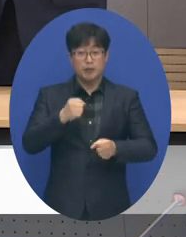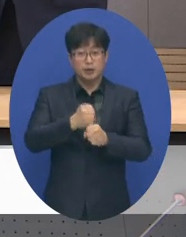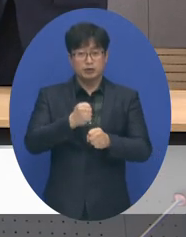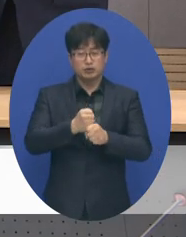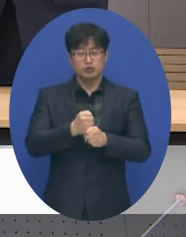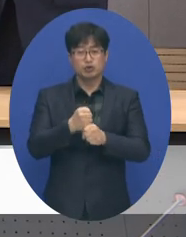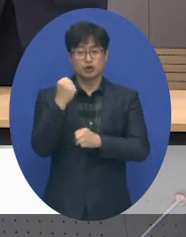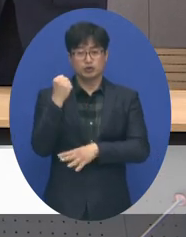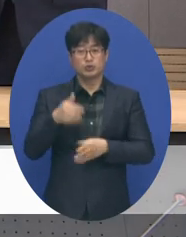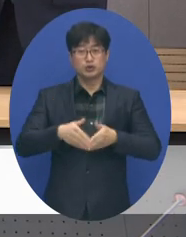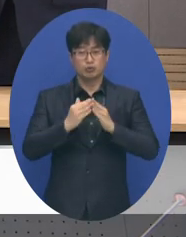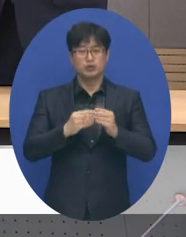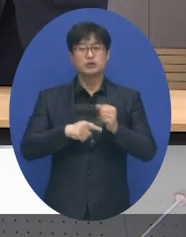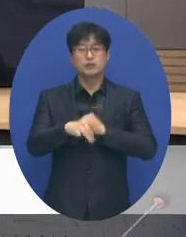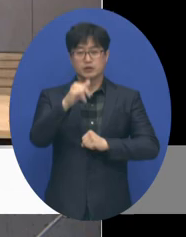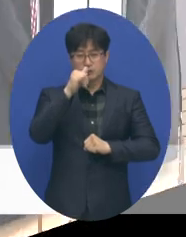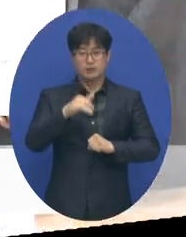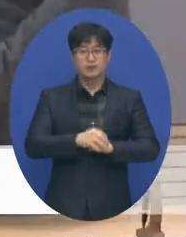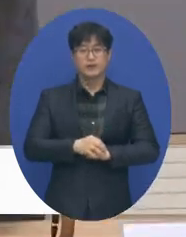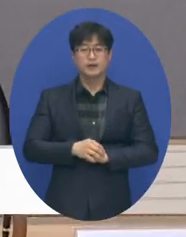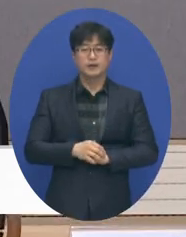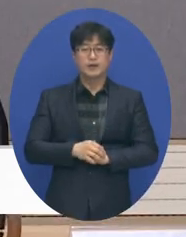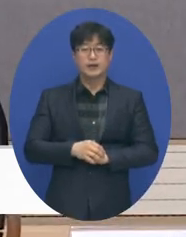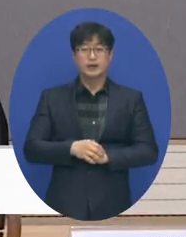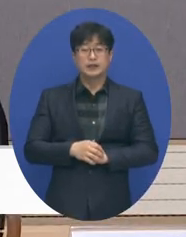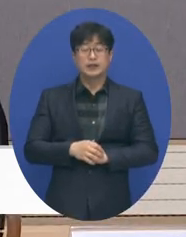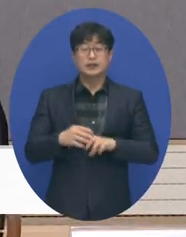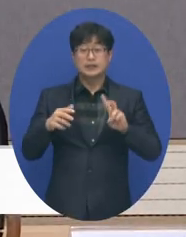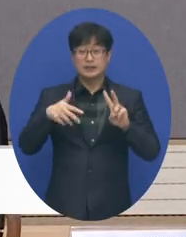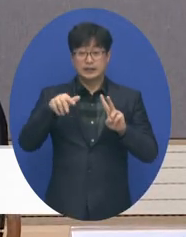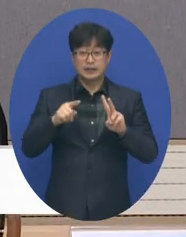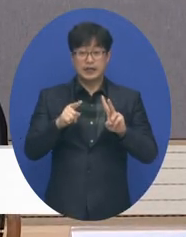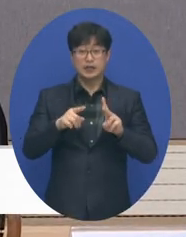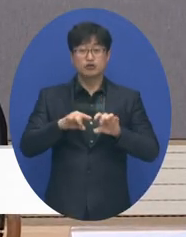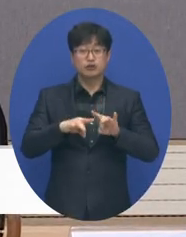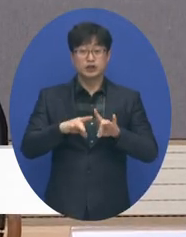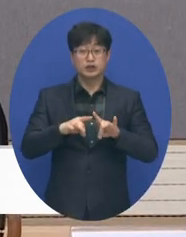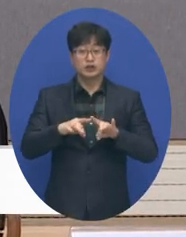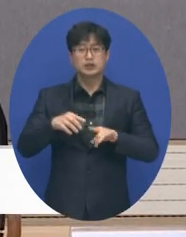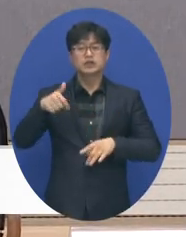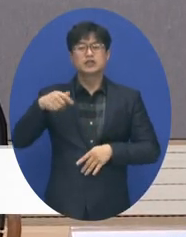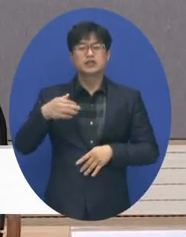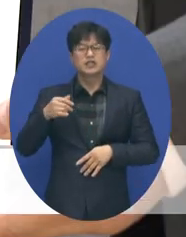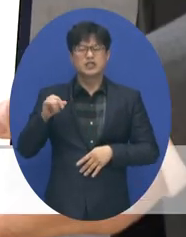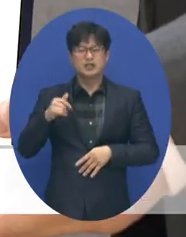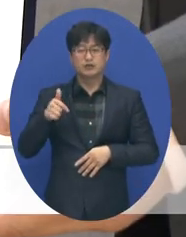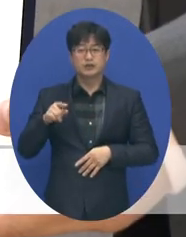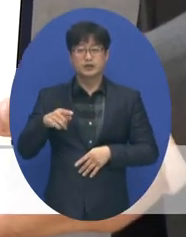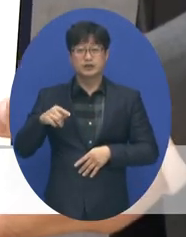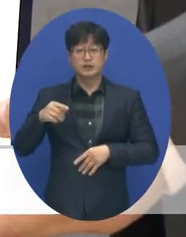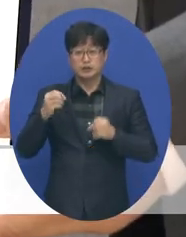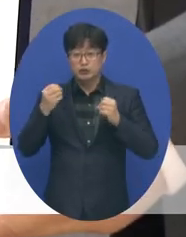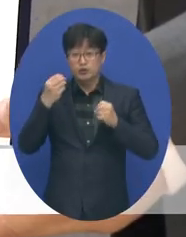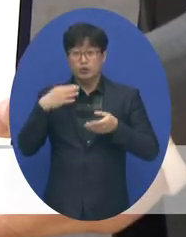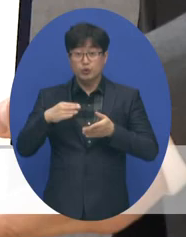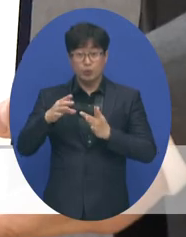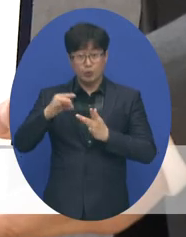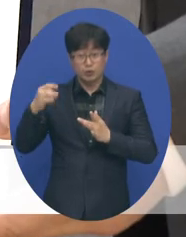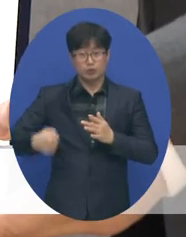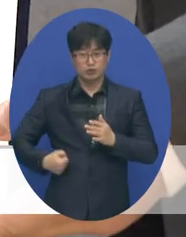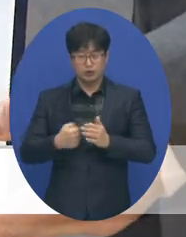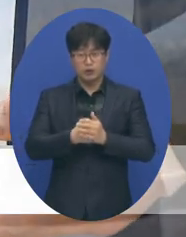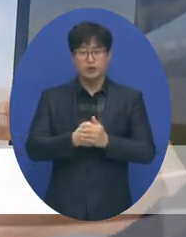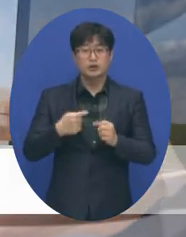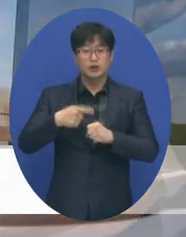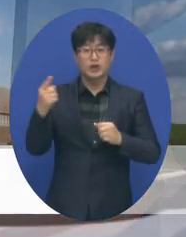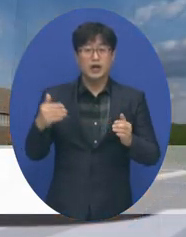교두보를 마련했다는 점에서 의미가 큽니다. 2차 전지 신소재 기업인 그린어지도 경기도를 선택했습니다. 내년까지